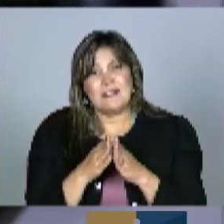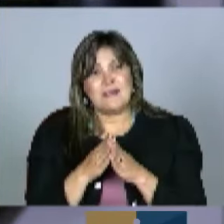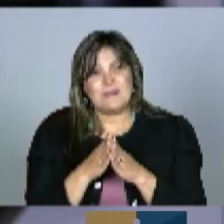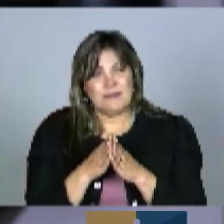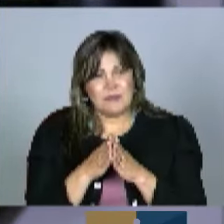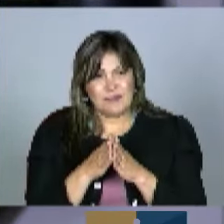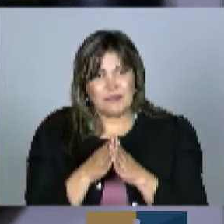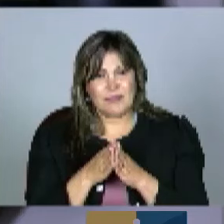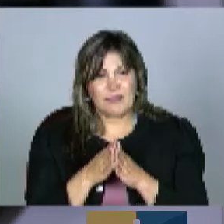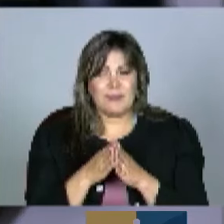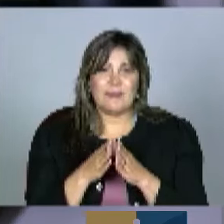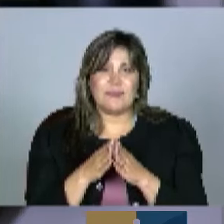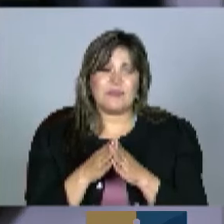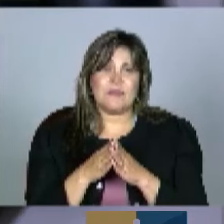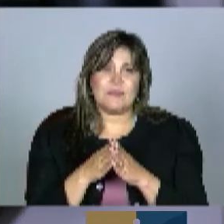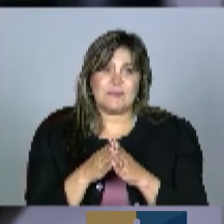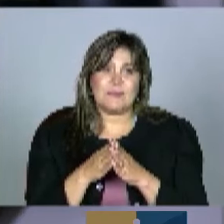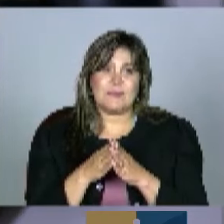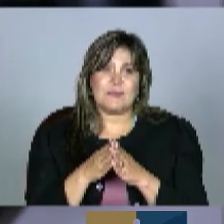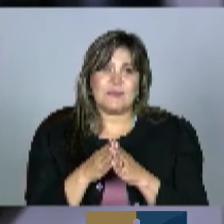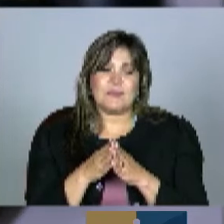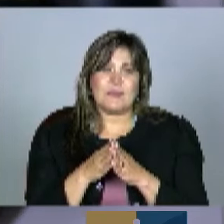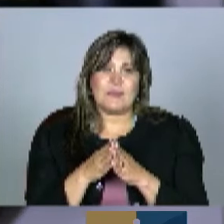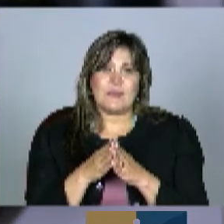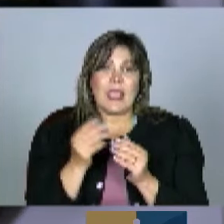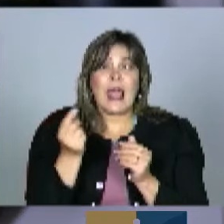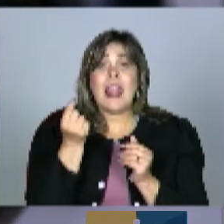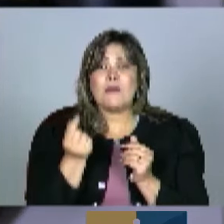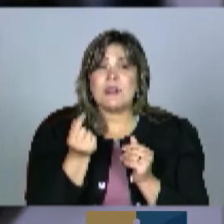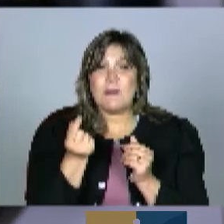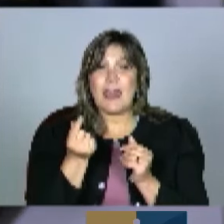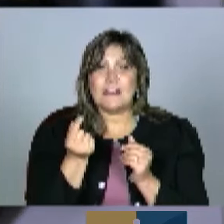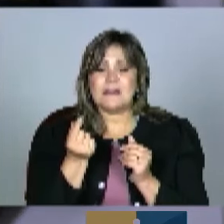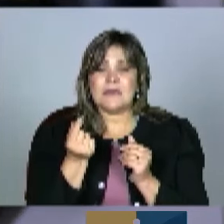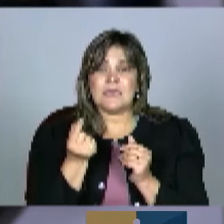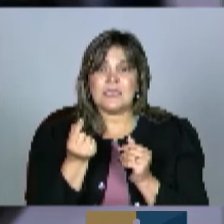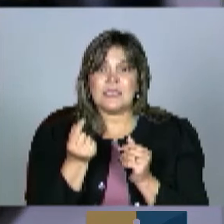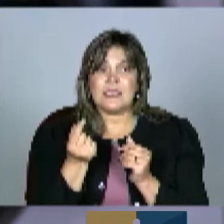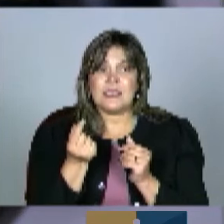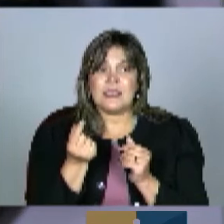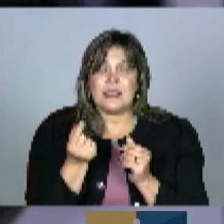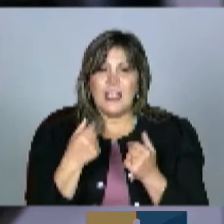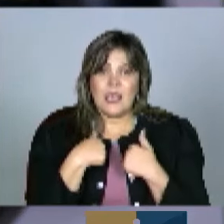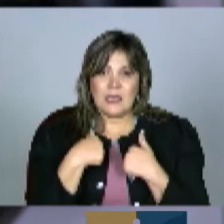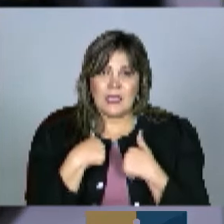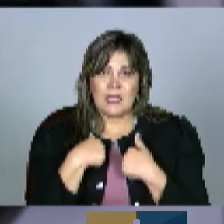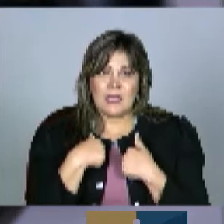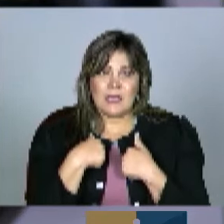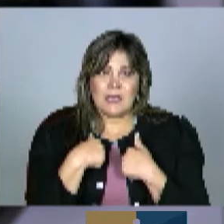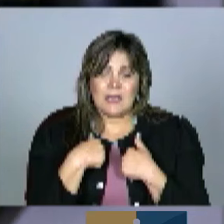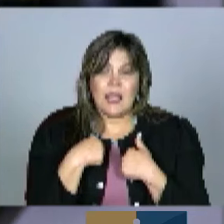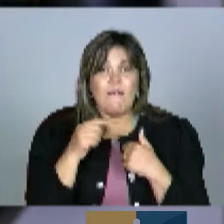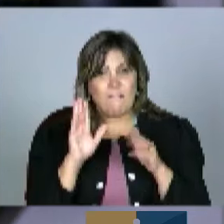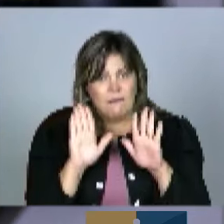الخير مساء الخير على حضراتكم اهلا بيك يا فندم اتفضل لو سمحت استاذ نش انا